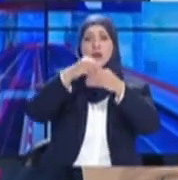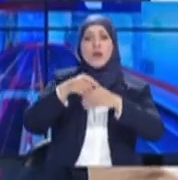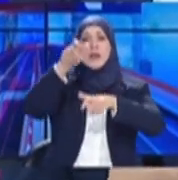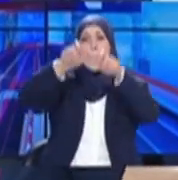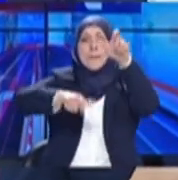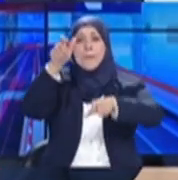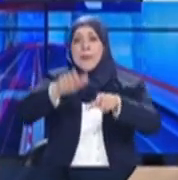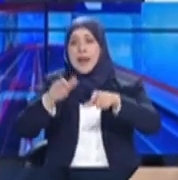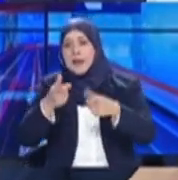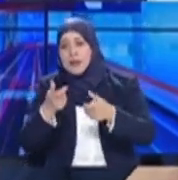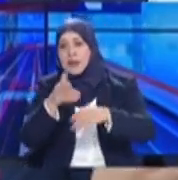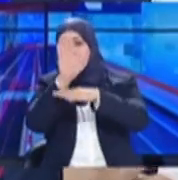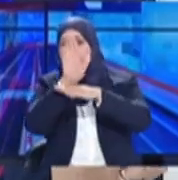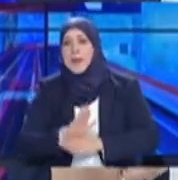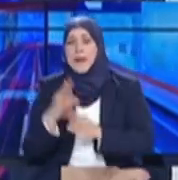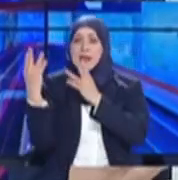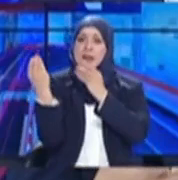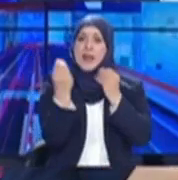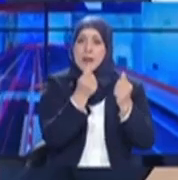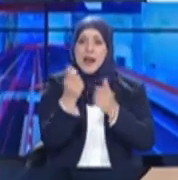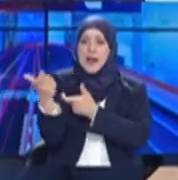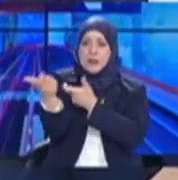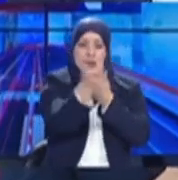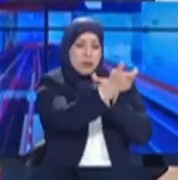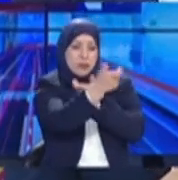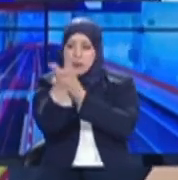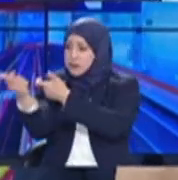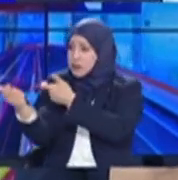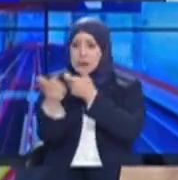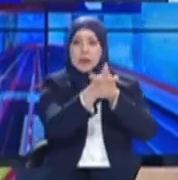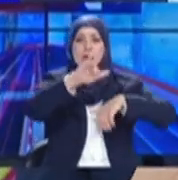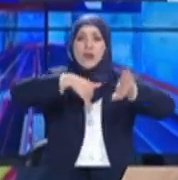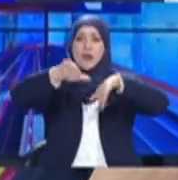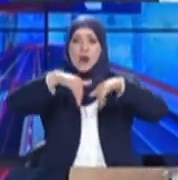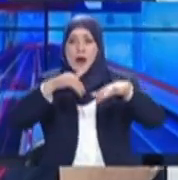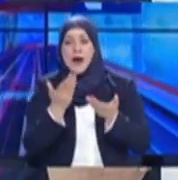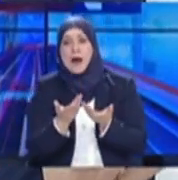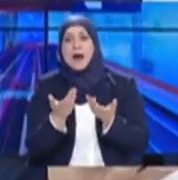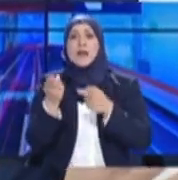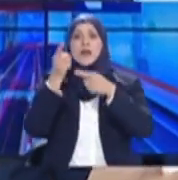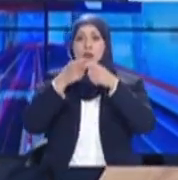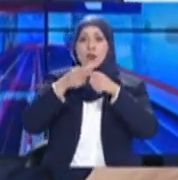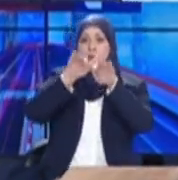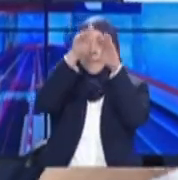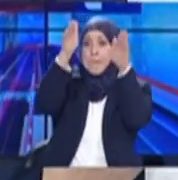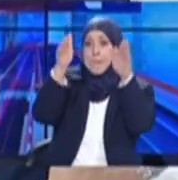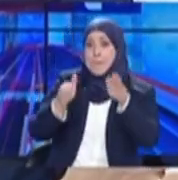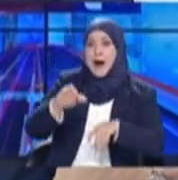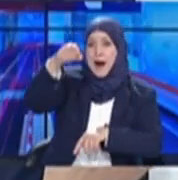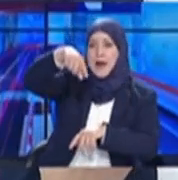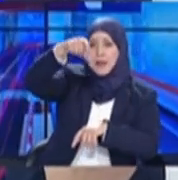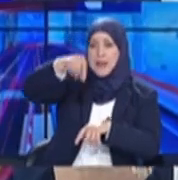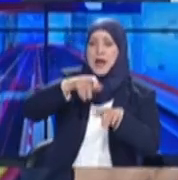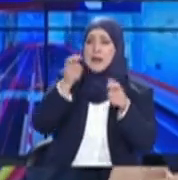اعوان حمايه المحيط اللي قاعدين اه في ال اه في الطرقات وقاعدين يحكموا في المحطات وقاموا في